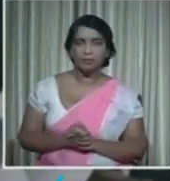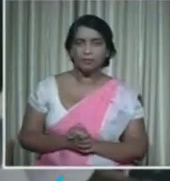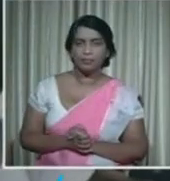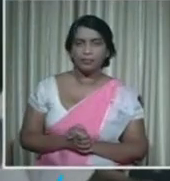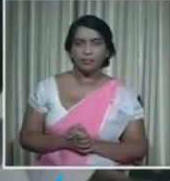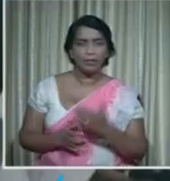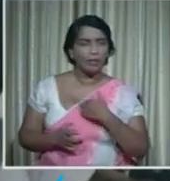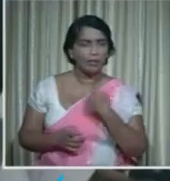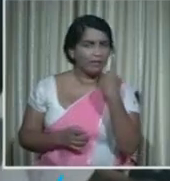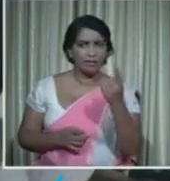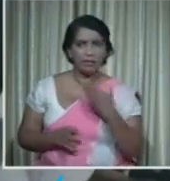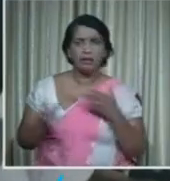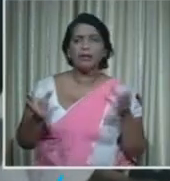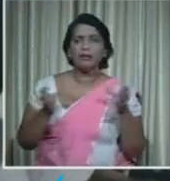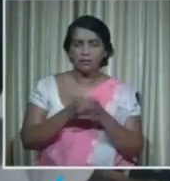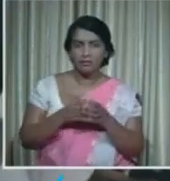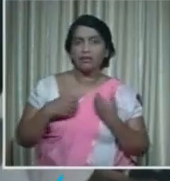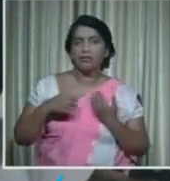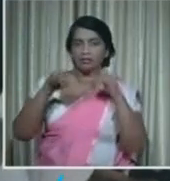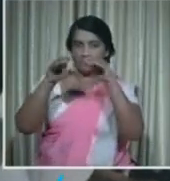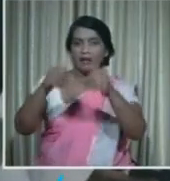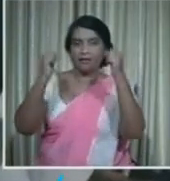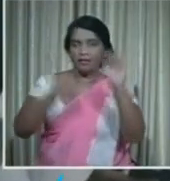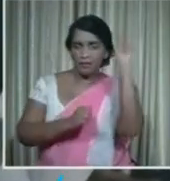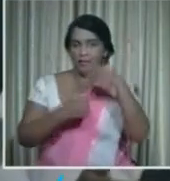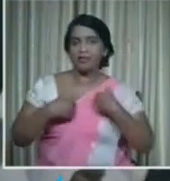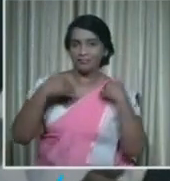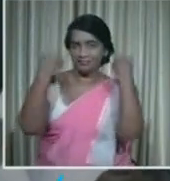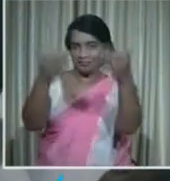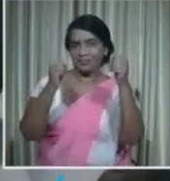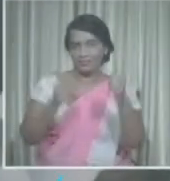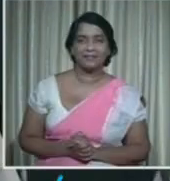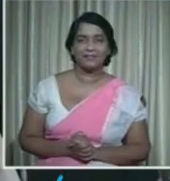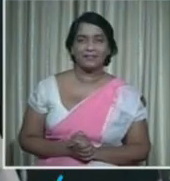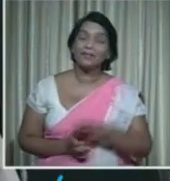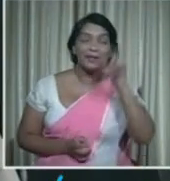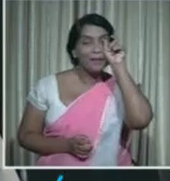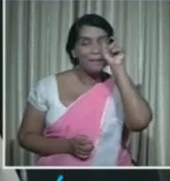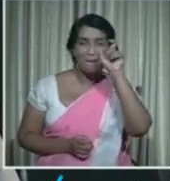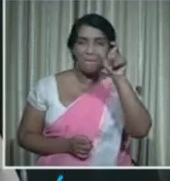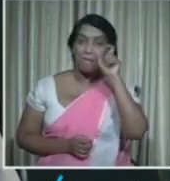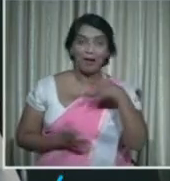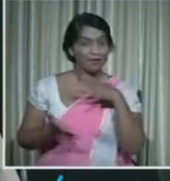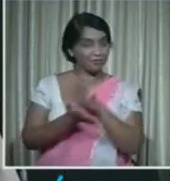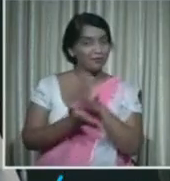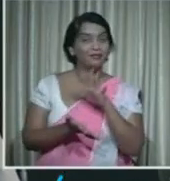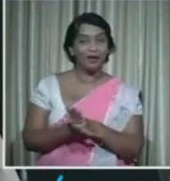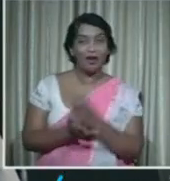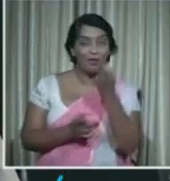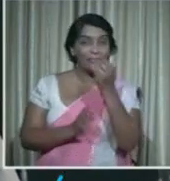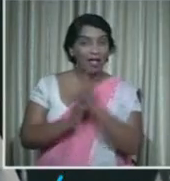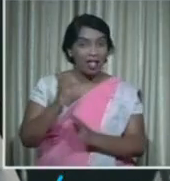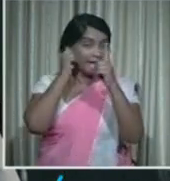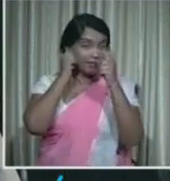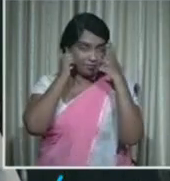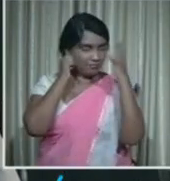මම විතරක් නෙමෙයි. අපි කණ්ඩායමම ඔය පැත්තේ අසුන් ගන්නවා තව ටික දවසකින්. හොඳයි හොඳයි. බලන්නකෝ තියෙන සතුට මුදල් ඇමතිකම ගන්න